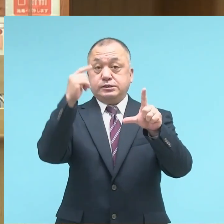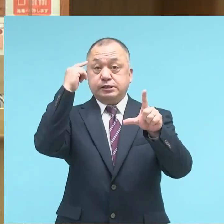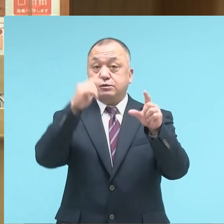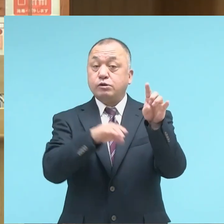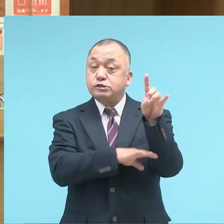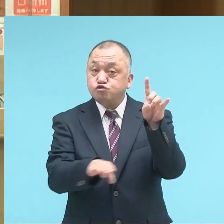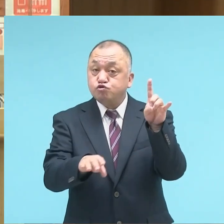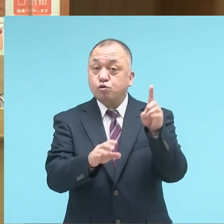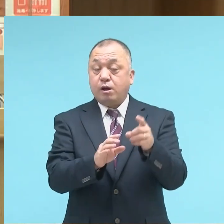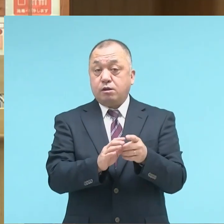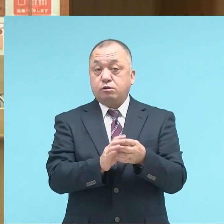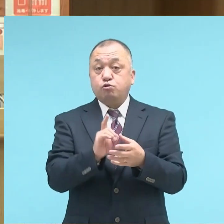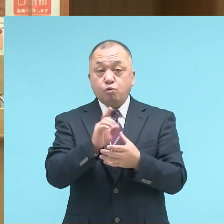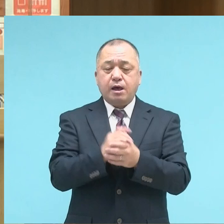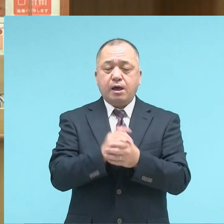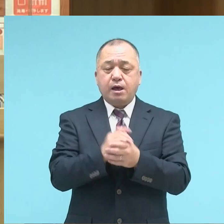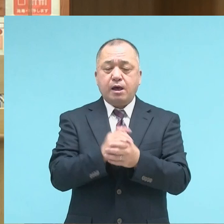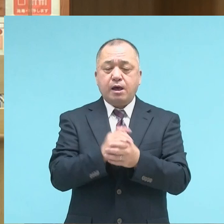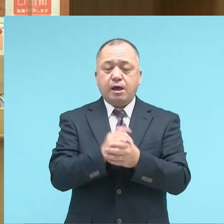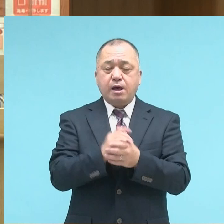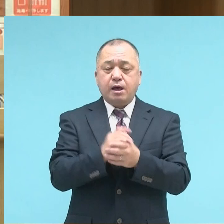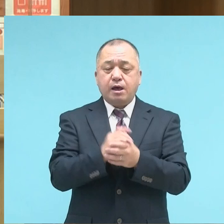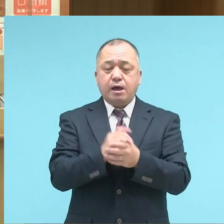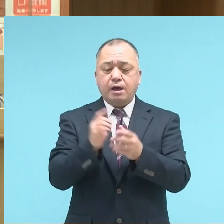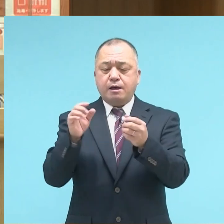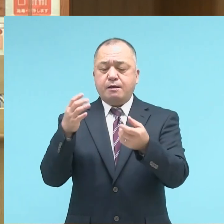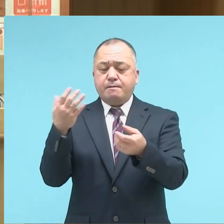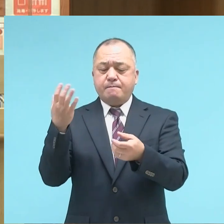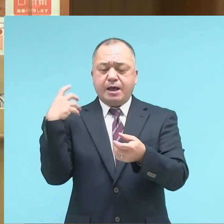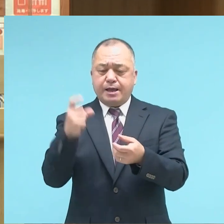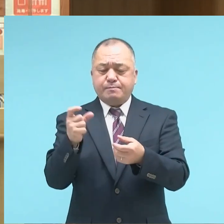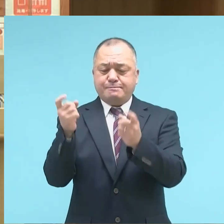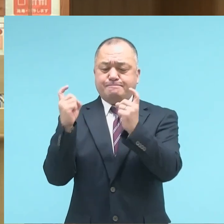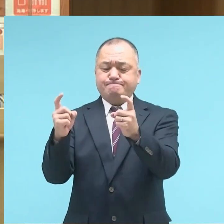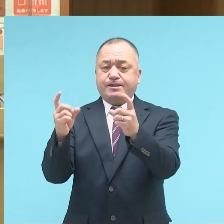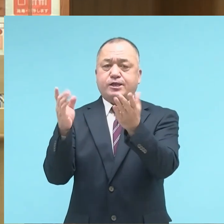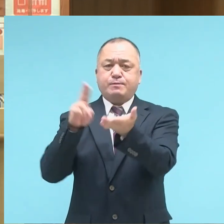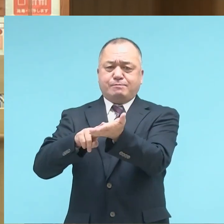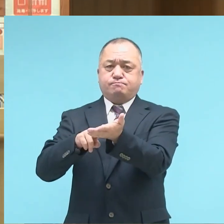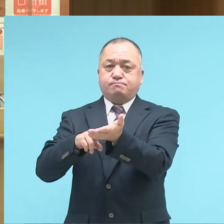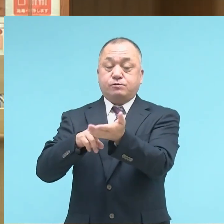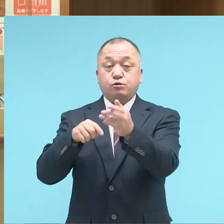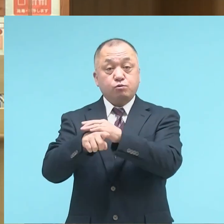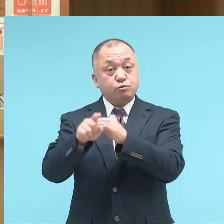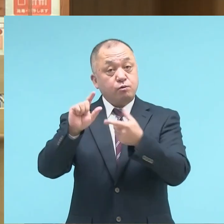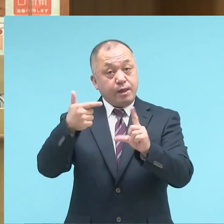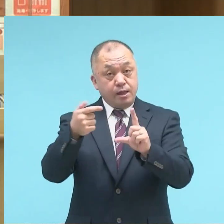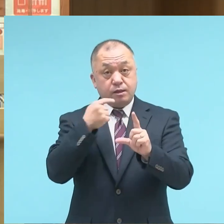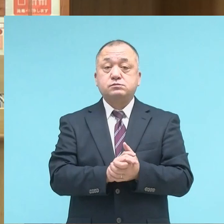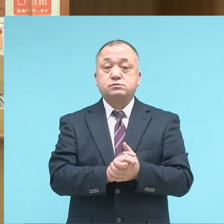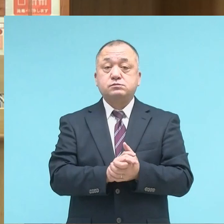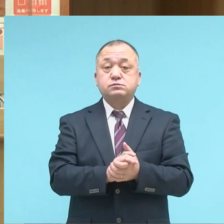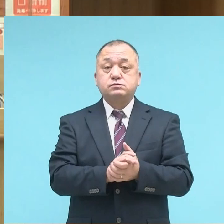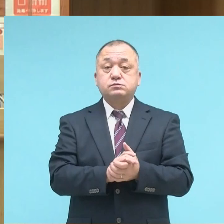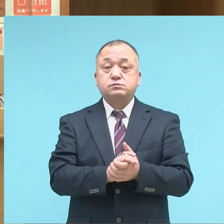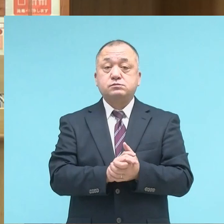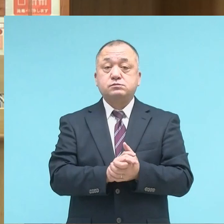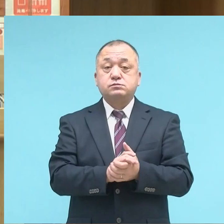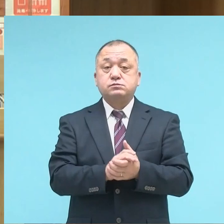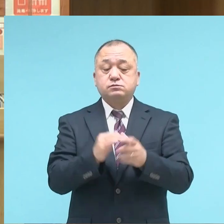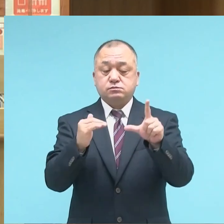その減少トレンドっていうもので着手条件を決めるものではないということもあるんですか。 ステージの移